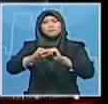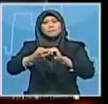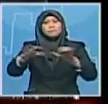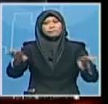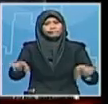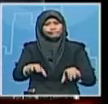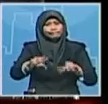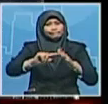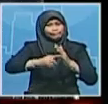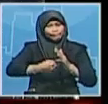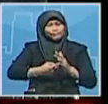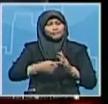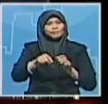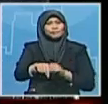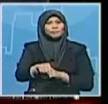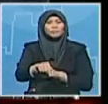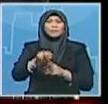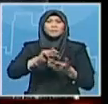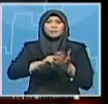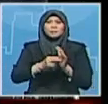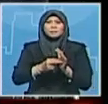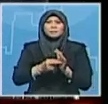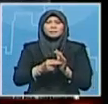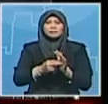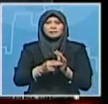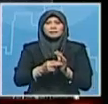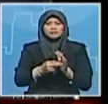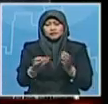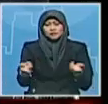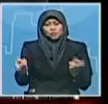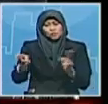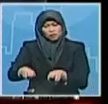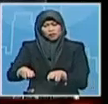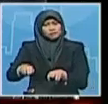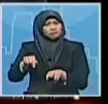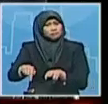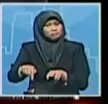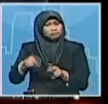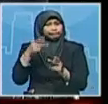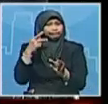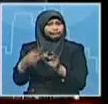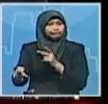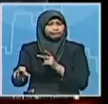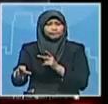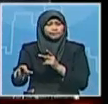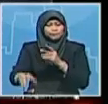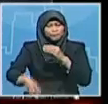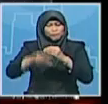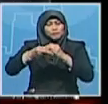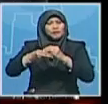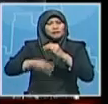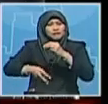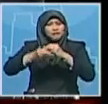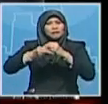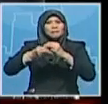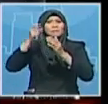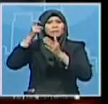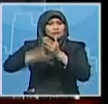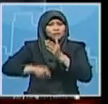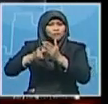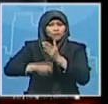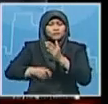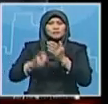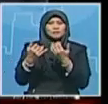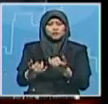pelaksanaan. Menimbulkan satu variation of contract. Kedua dari segi penambahan kos. Dan kita kena